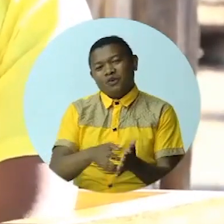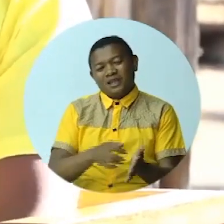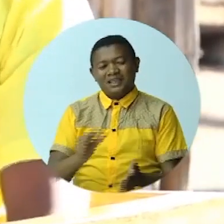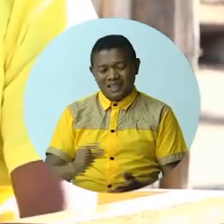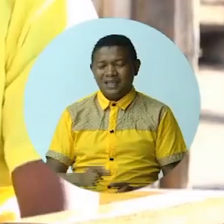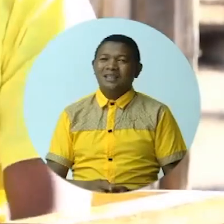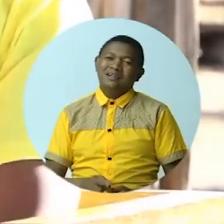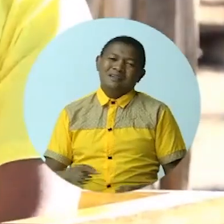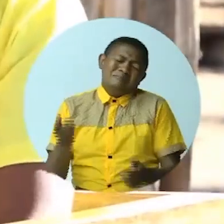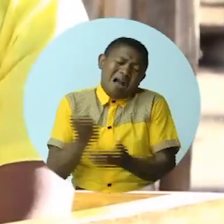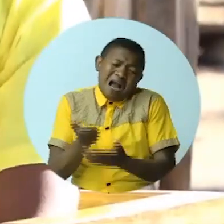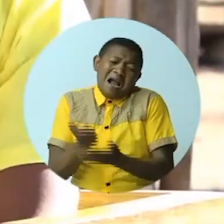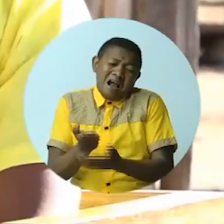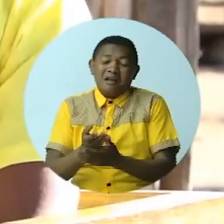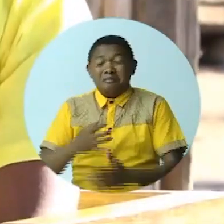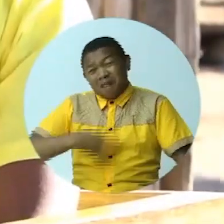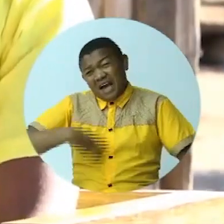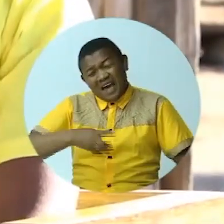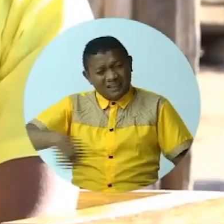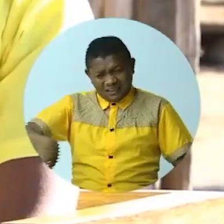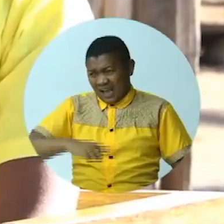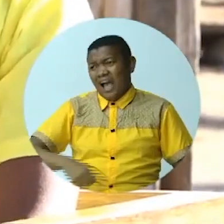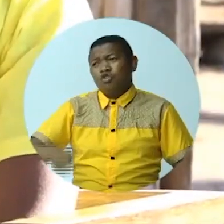zavatra marary anay ety amin'ny faritra atsimo ohatra